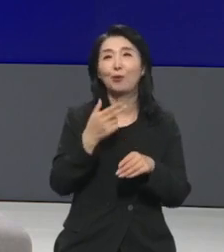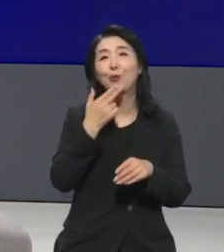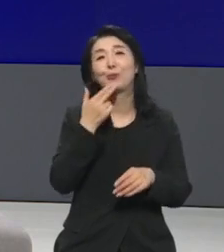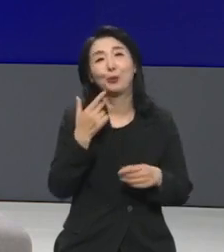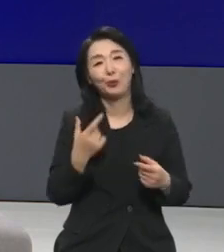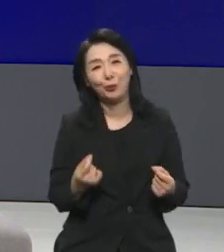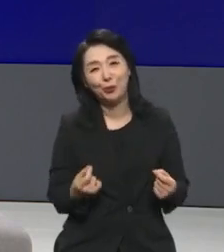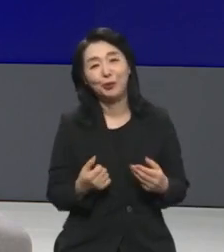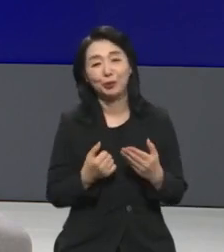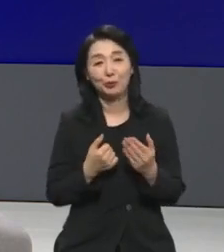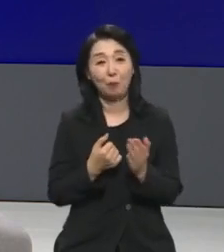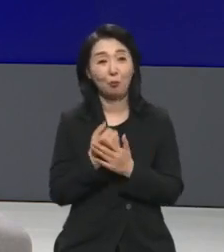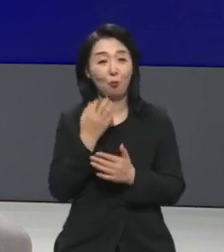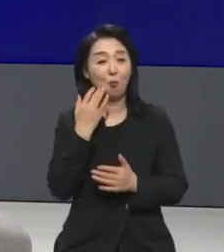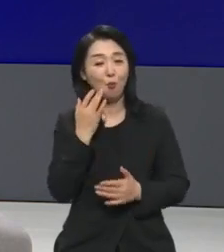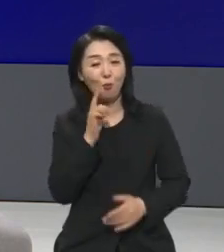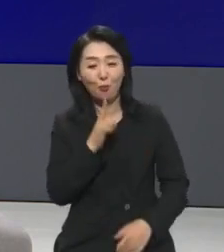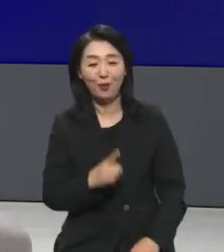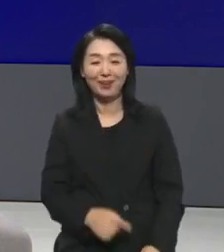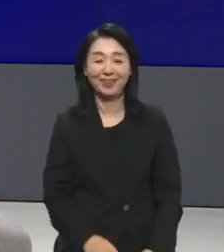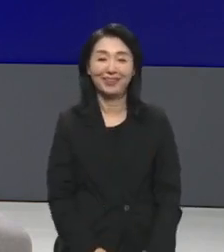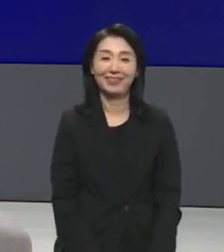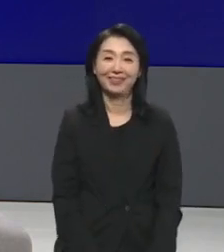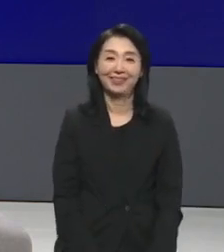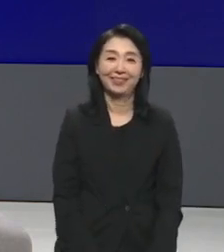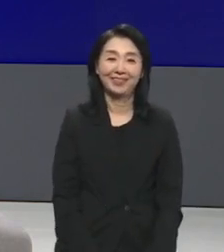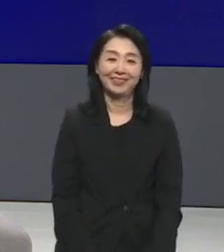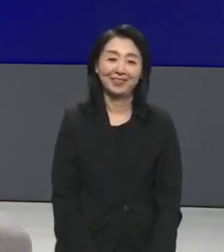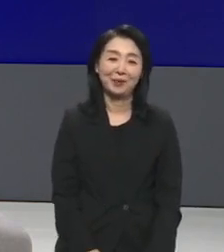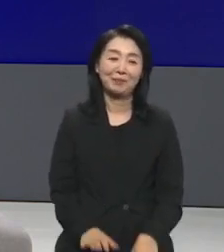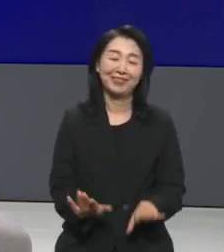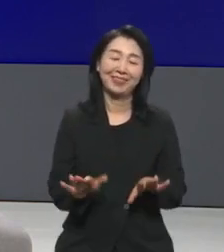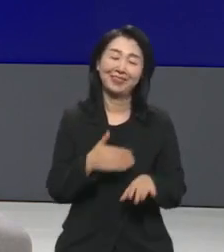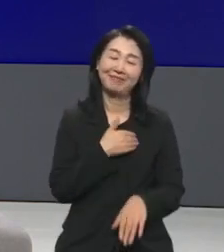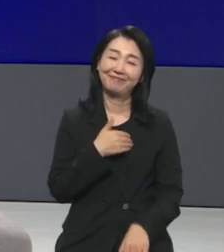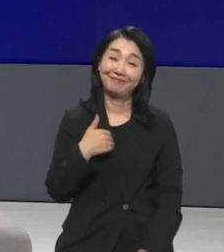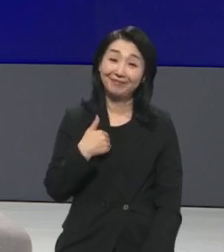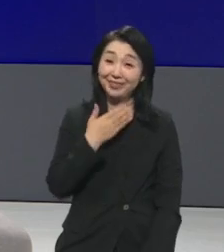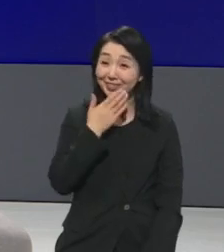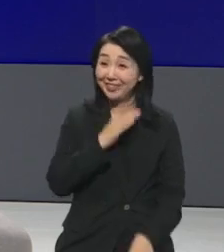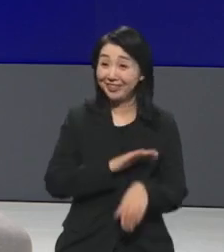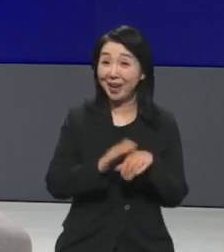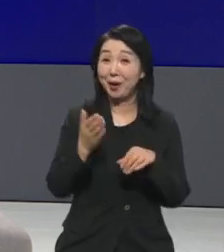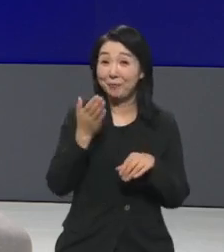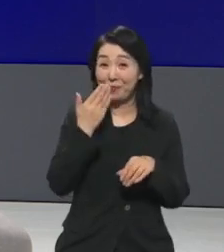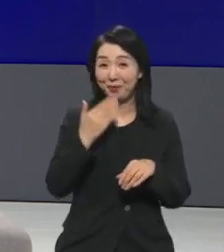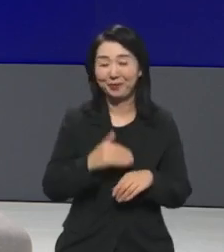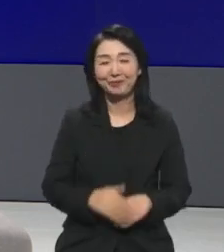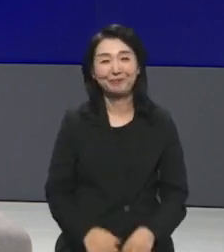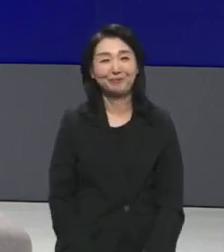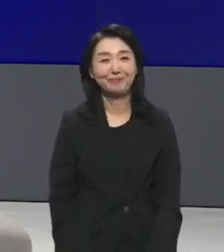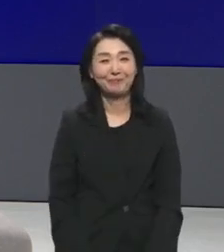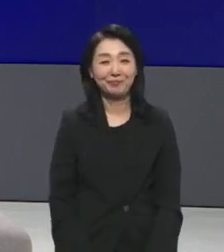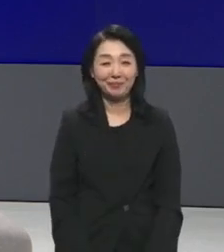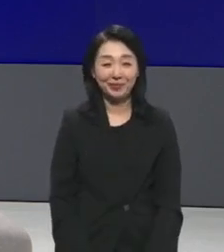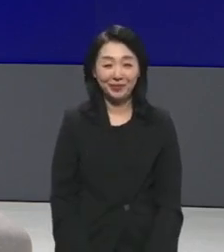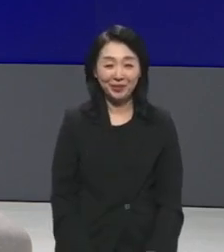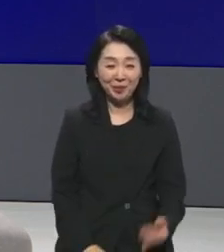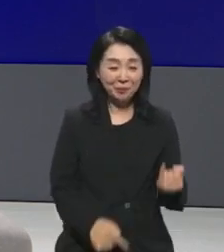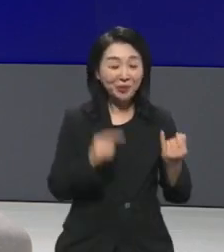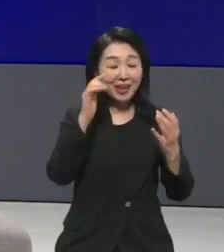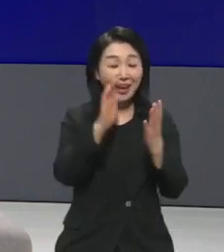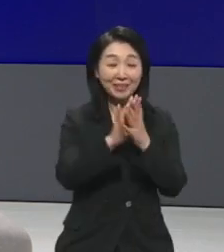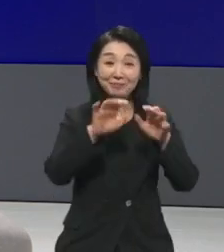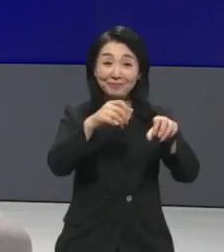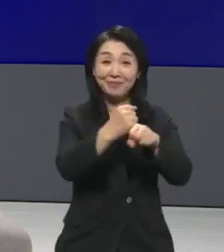이렇게 좀 보는 거죠. 네. 맞아요. 정말 뿌듯했습니다. 잘 먹던데요? 맞아요. 본인이 만 거잖아요, 또. 네,